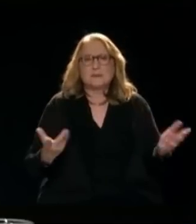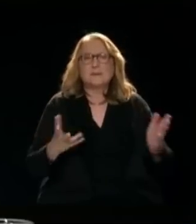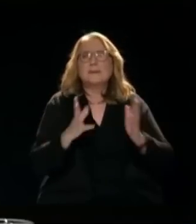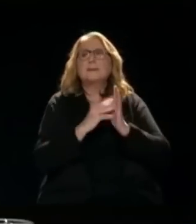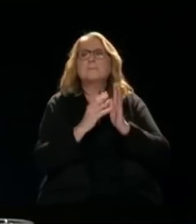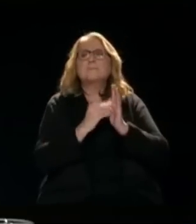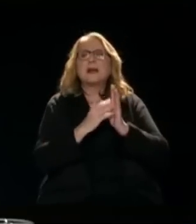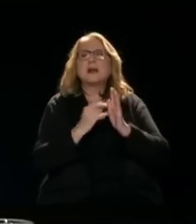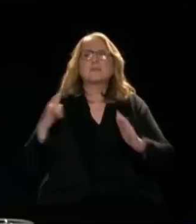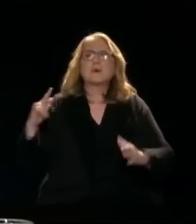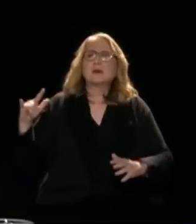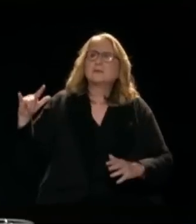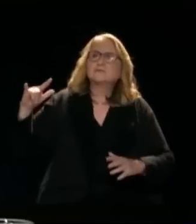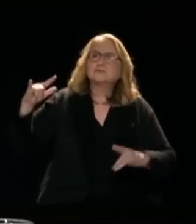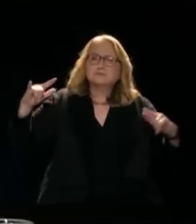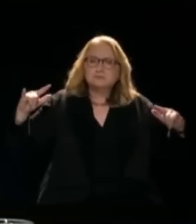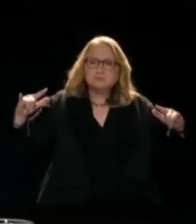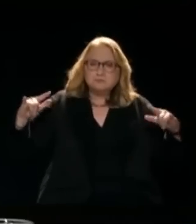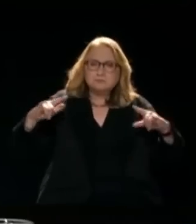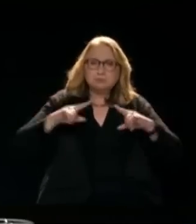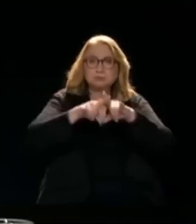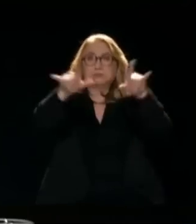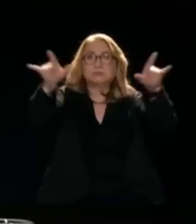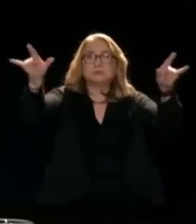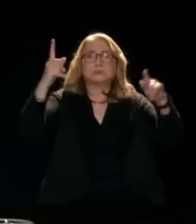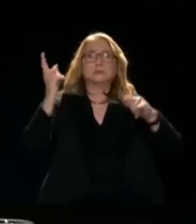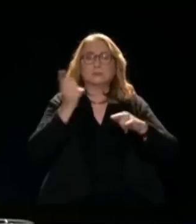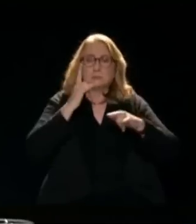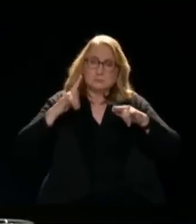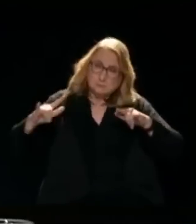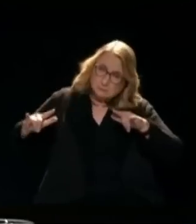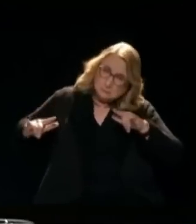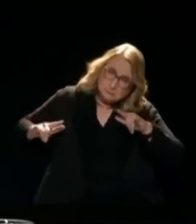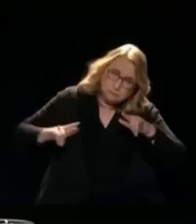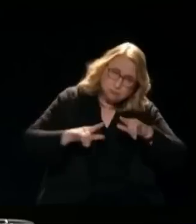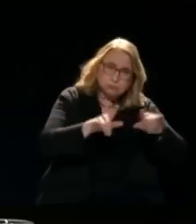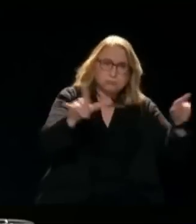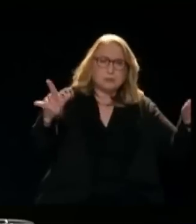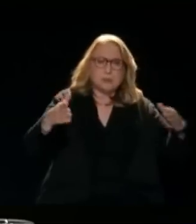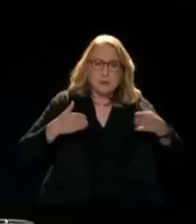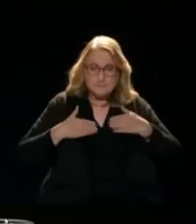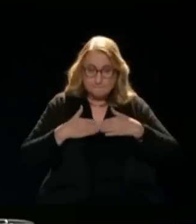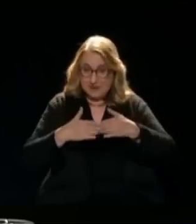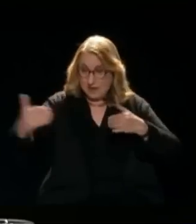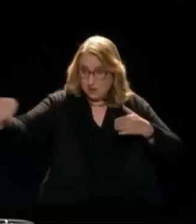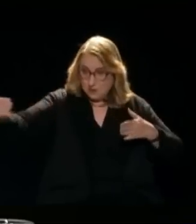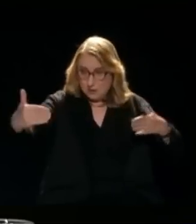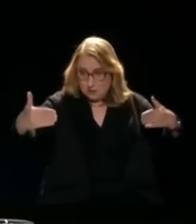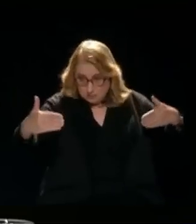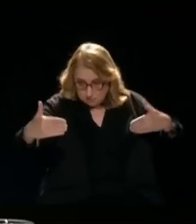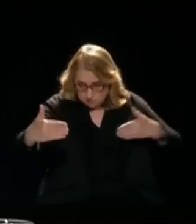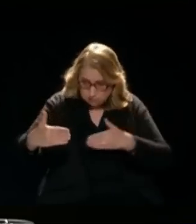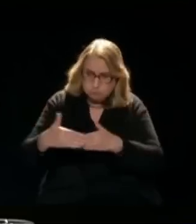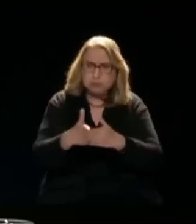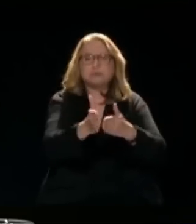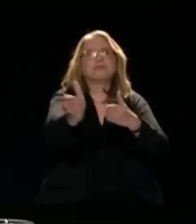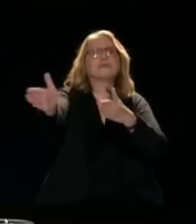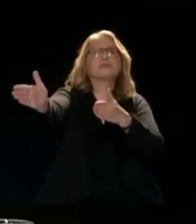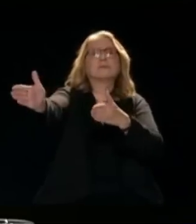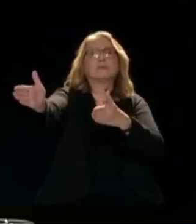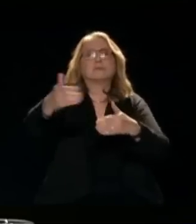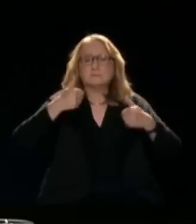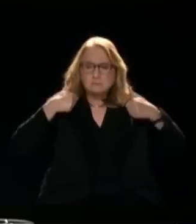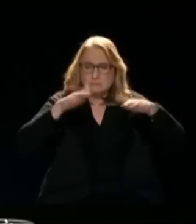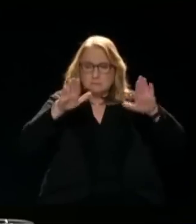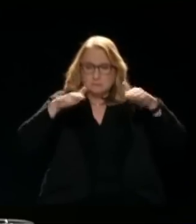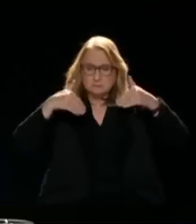στον αέρα. Αναχέτηση. Εφόσον δεν τηρεί τους κανόνες. Δεν τηρεί τους κανόνες του δικαίου της θάλασσας